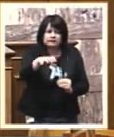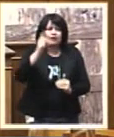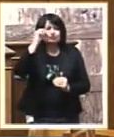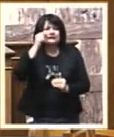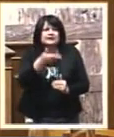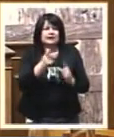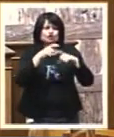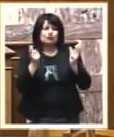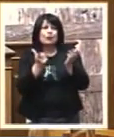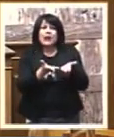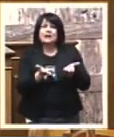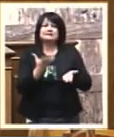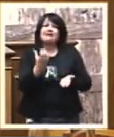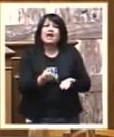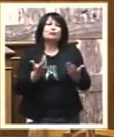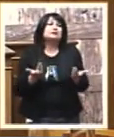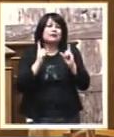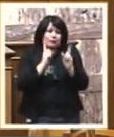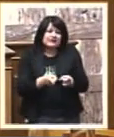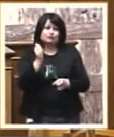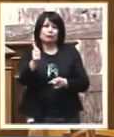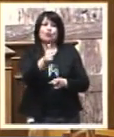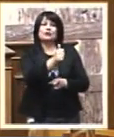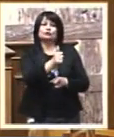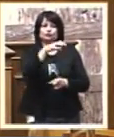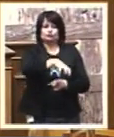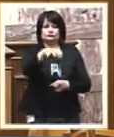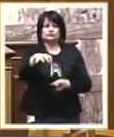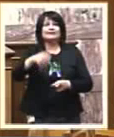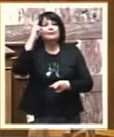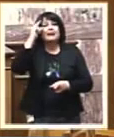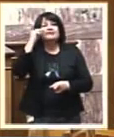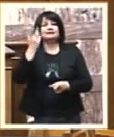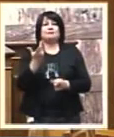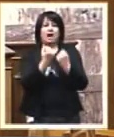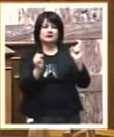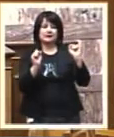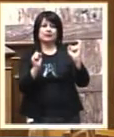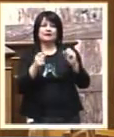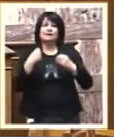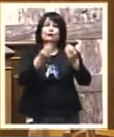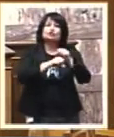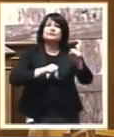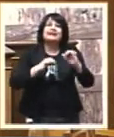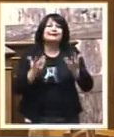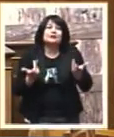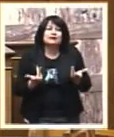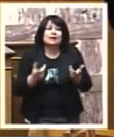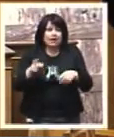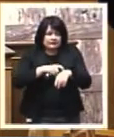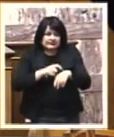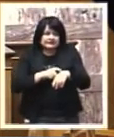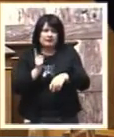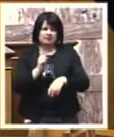ποιες σχολές θα έχουν, να αποφασίζουν για τα ποια πτυχία θα δώσουν. Αυτό δεν γίνεται σήμερα. Σήμερα αυτό γίνεται